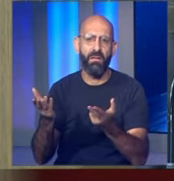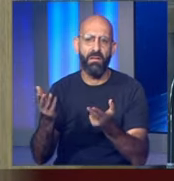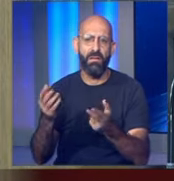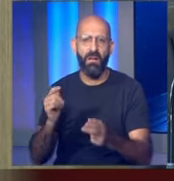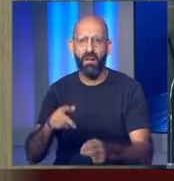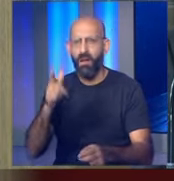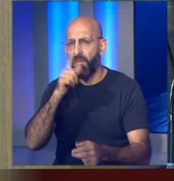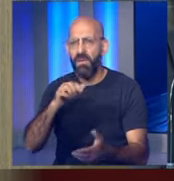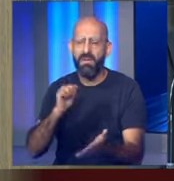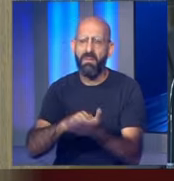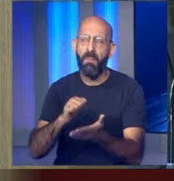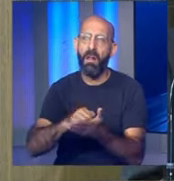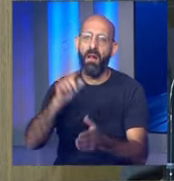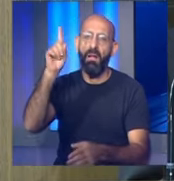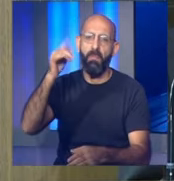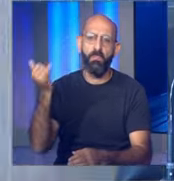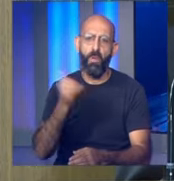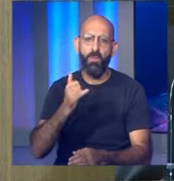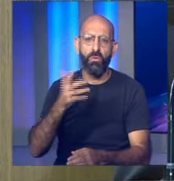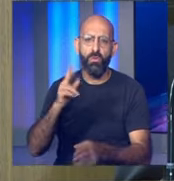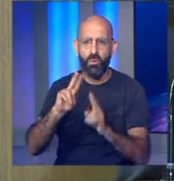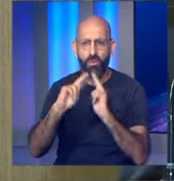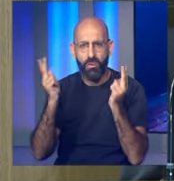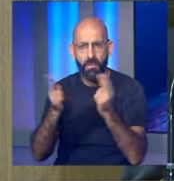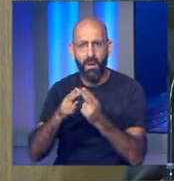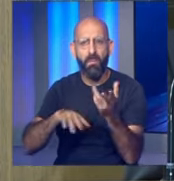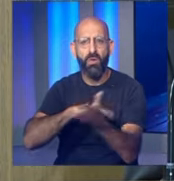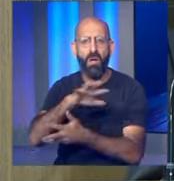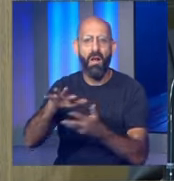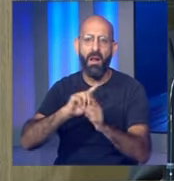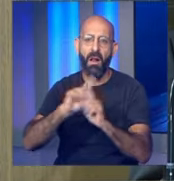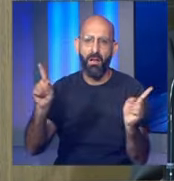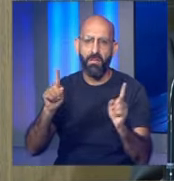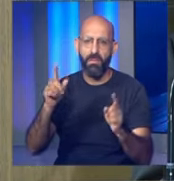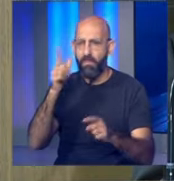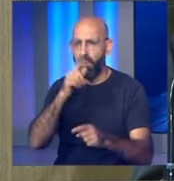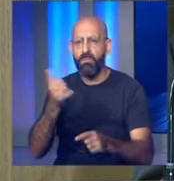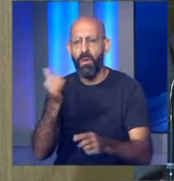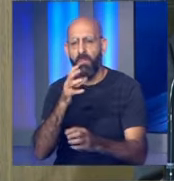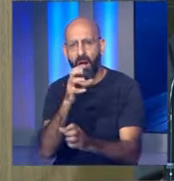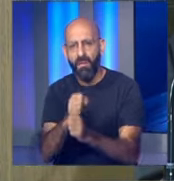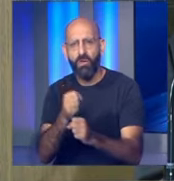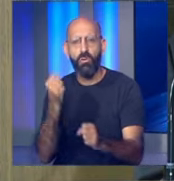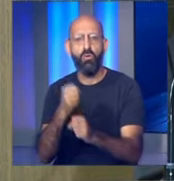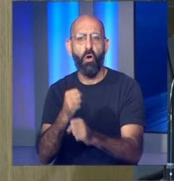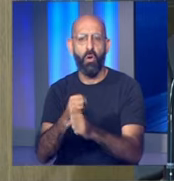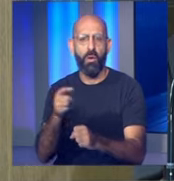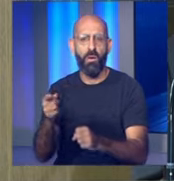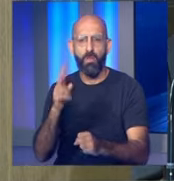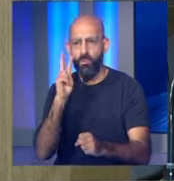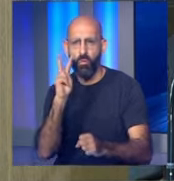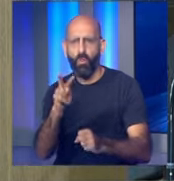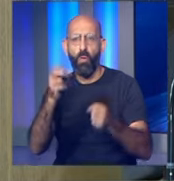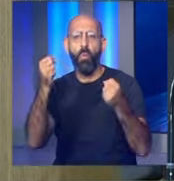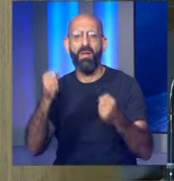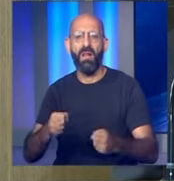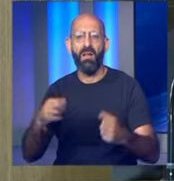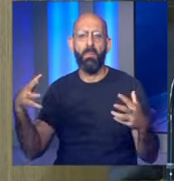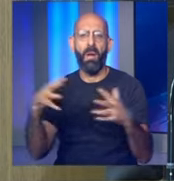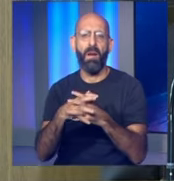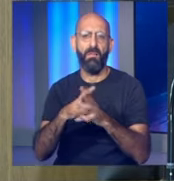على خلفيات اجتماعية ممكن أن تنشأ لا سمح الله. لذلك كان هذا الاجتماع اليوم الذي أعتقد بأننا